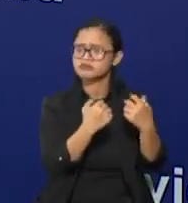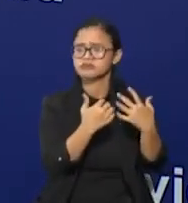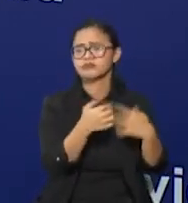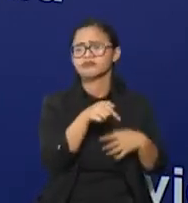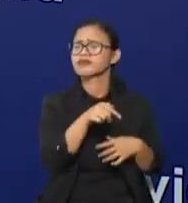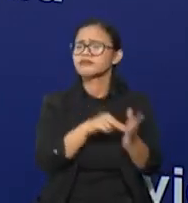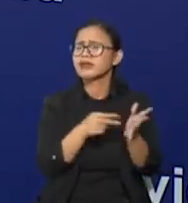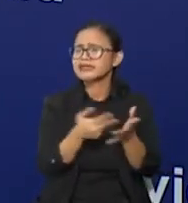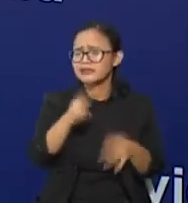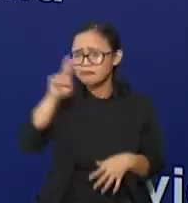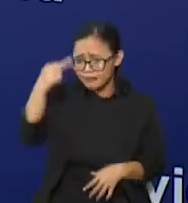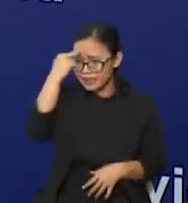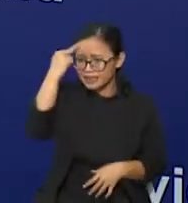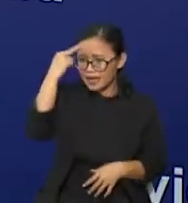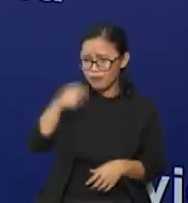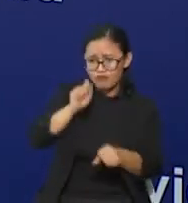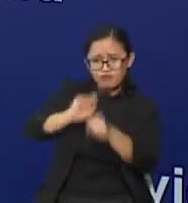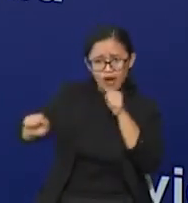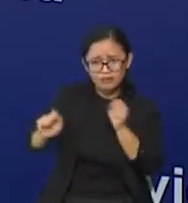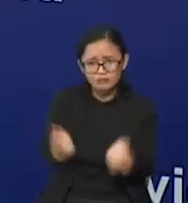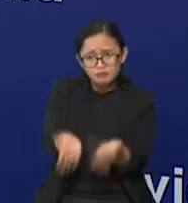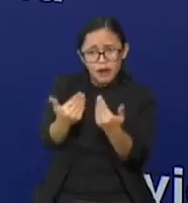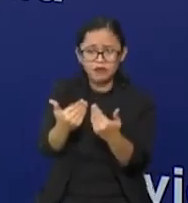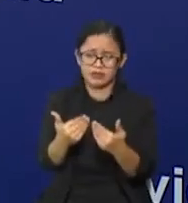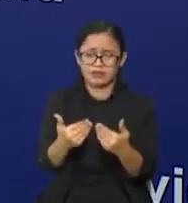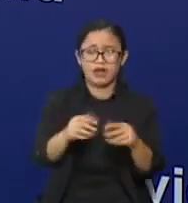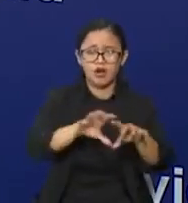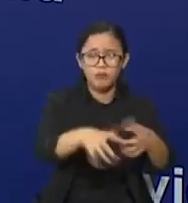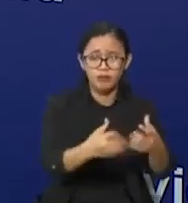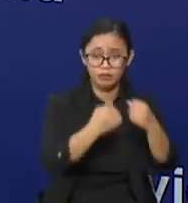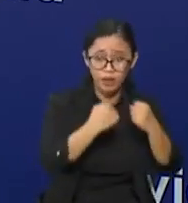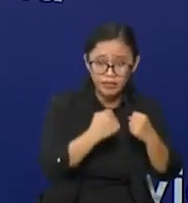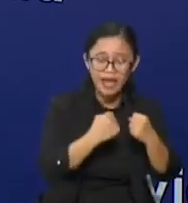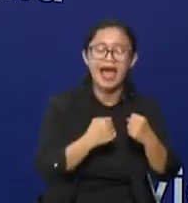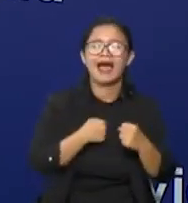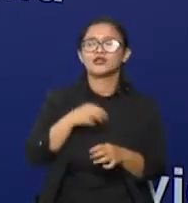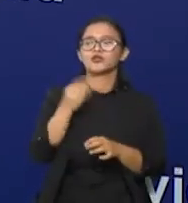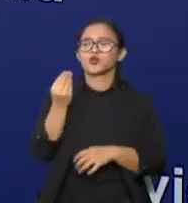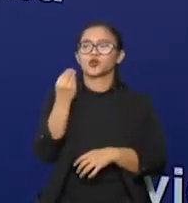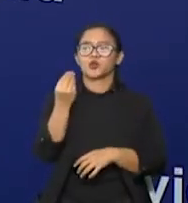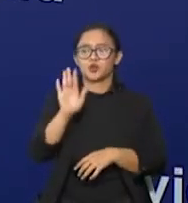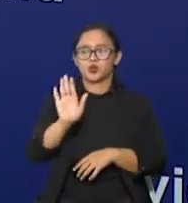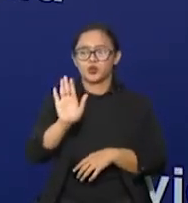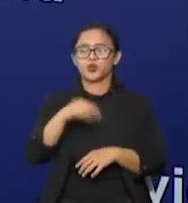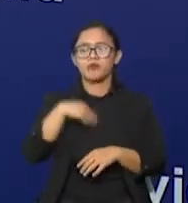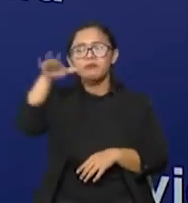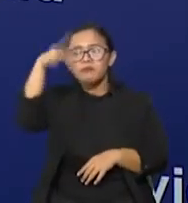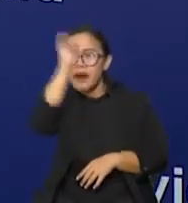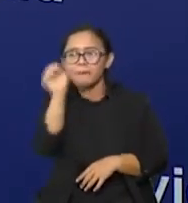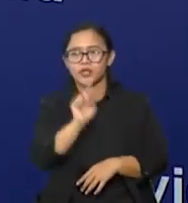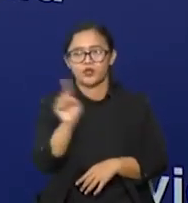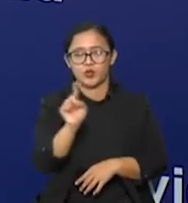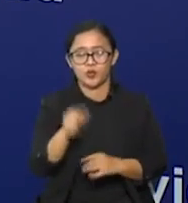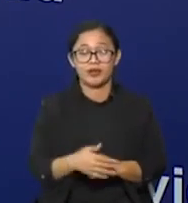berarti pemerintah ini mau melakukan Hardi minute Coba kita pelan-pelan pahami Jadi